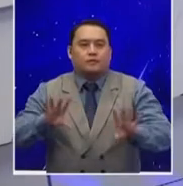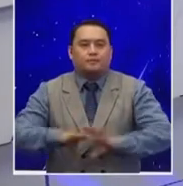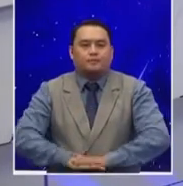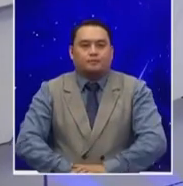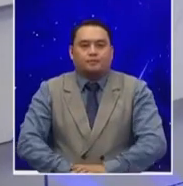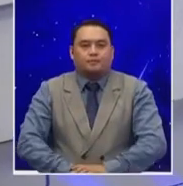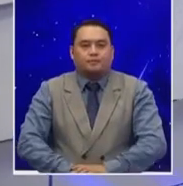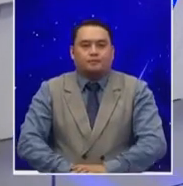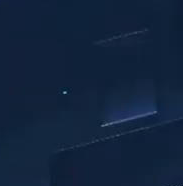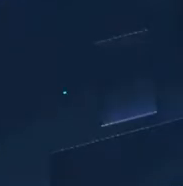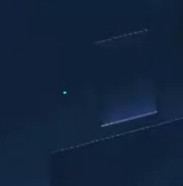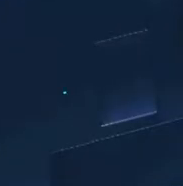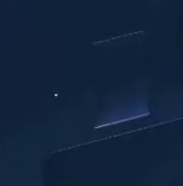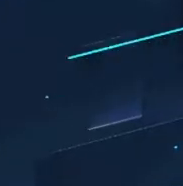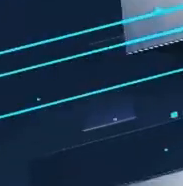главном.